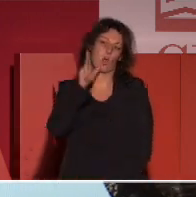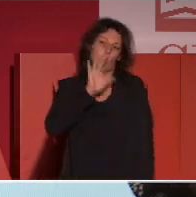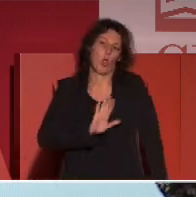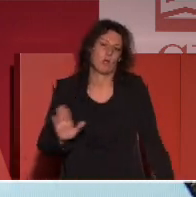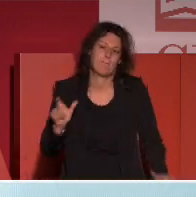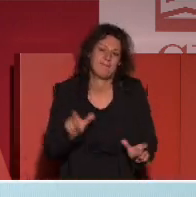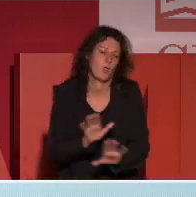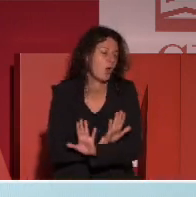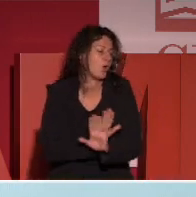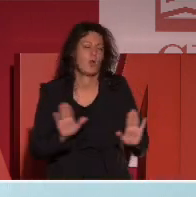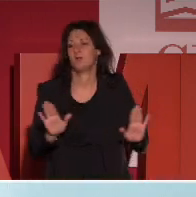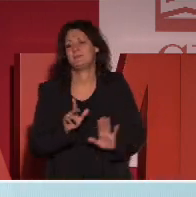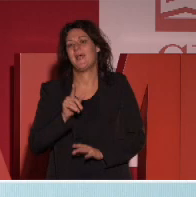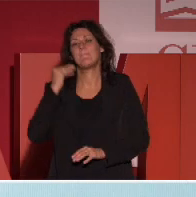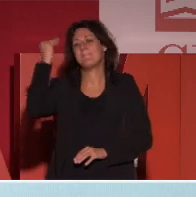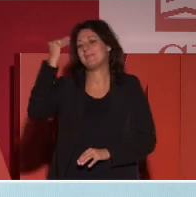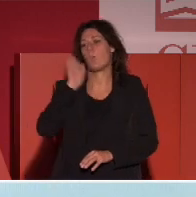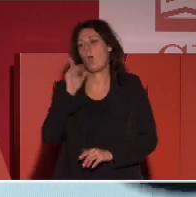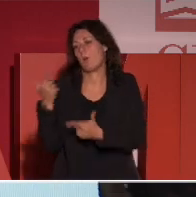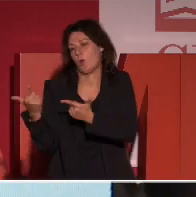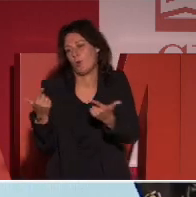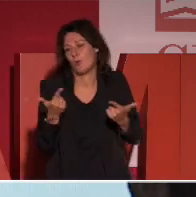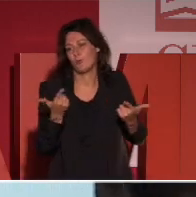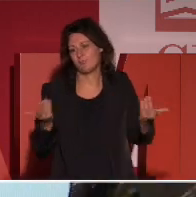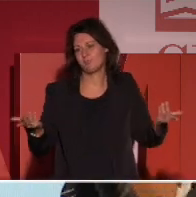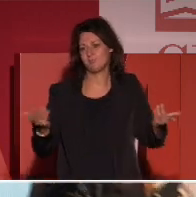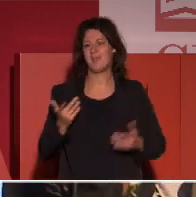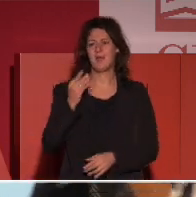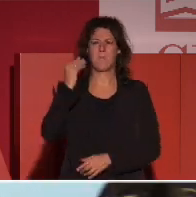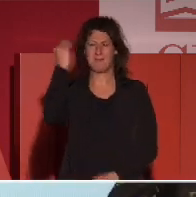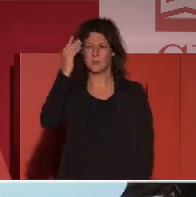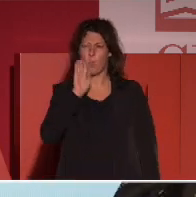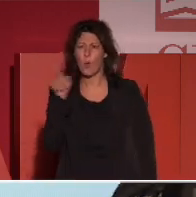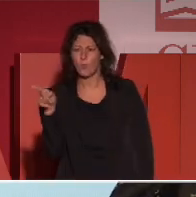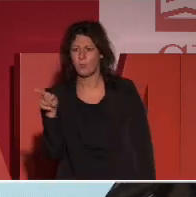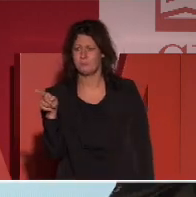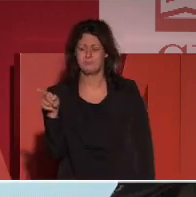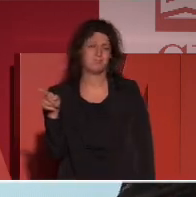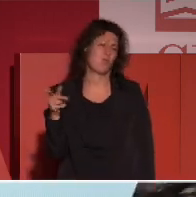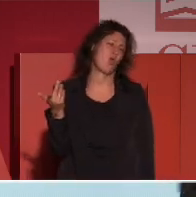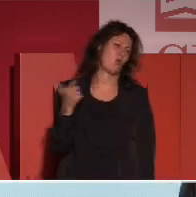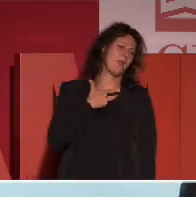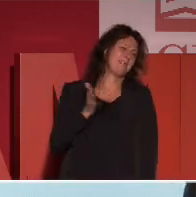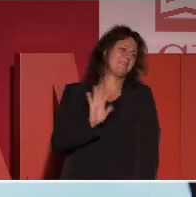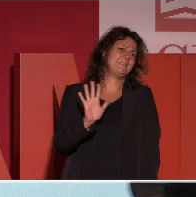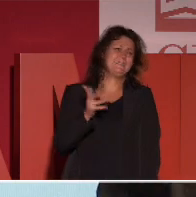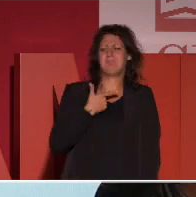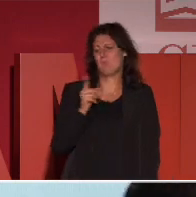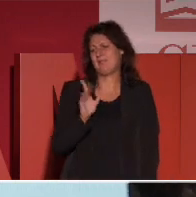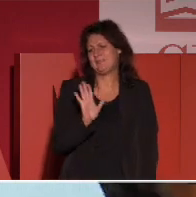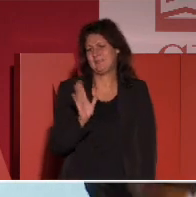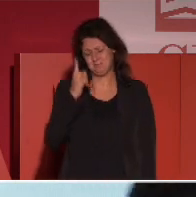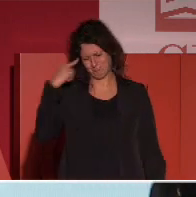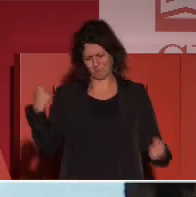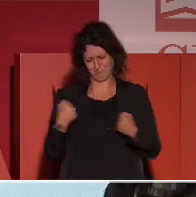perché da tempo sostengo che l'espressione pensiero maschile sia sostanzialmente un ossimoro o e pensiero o e